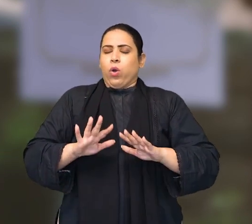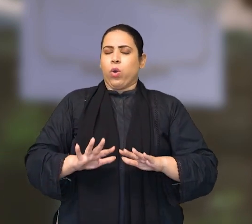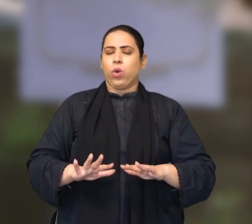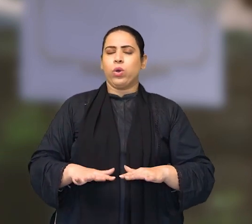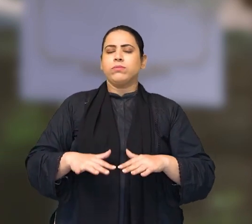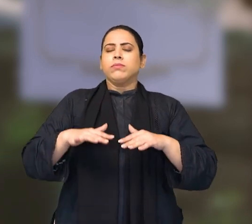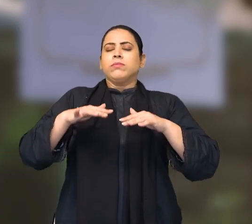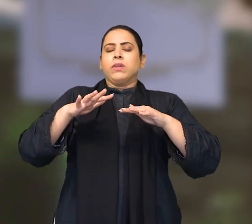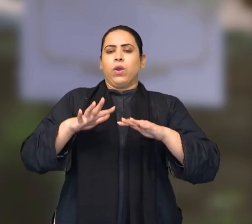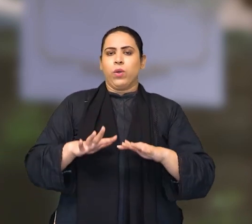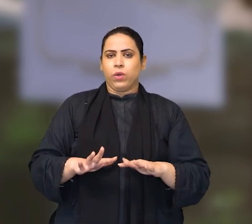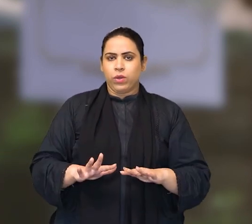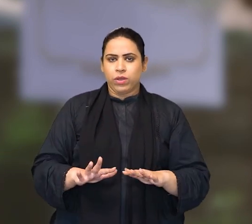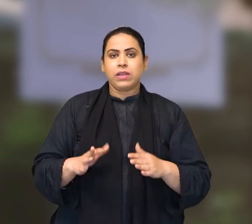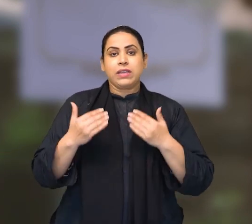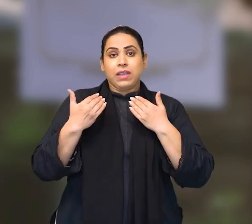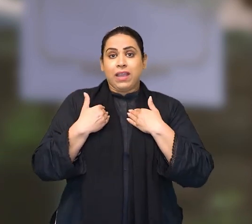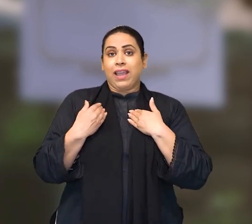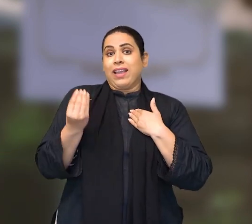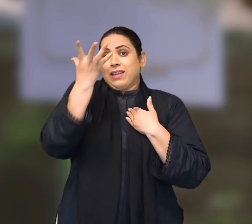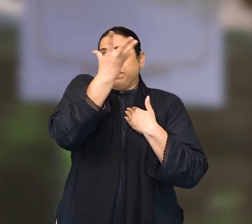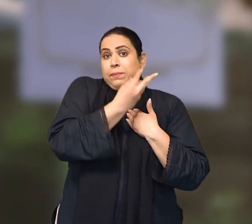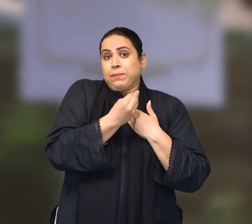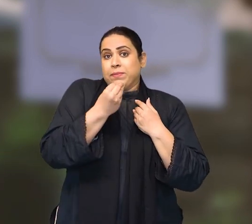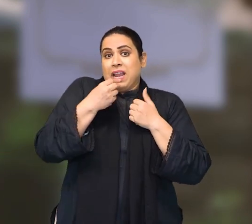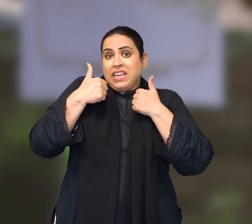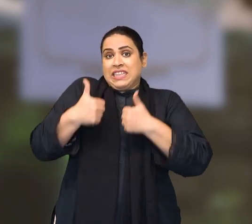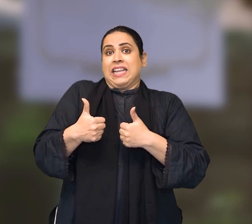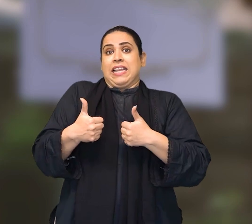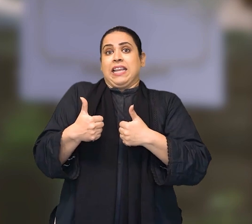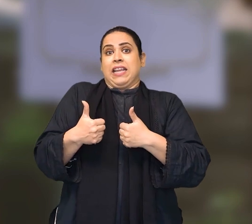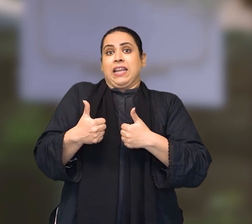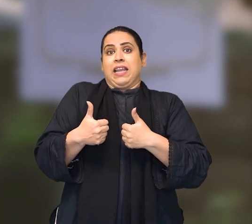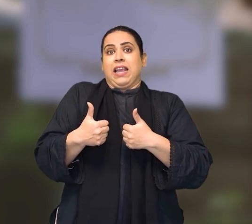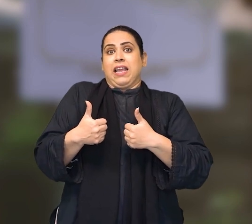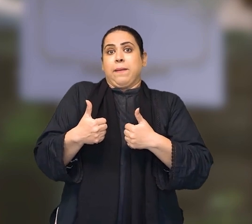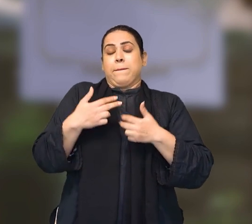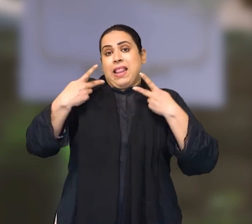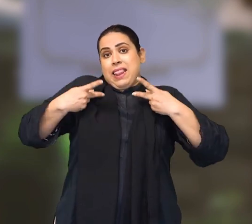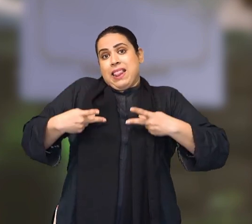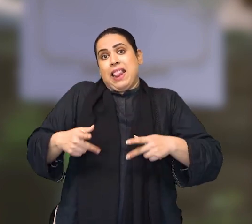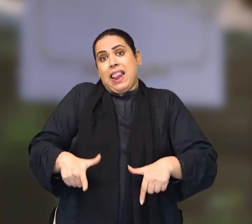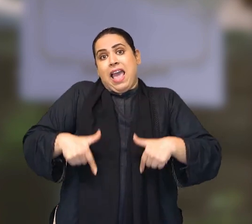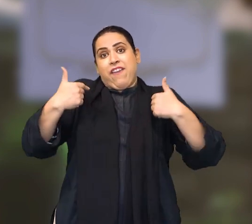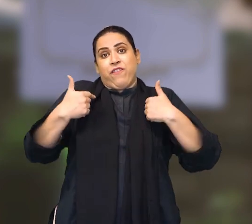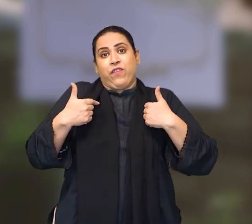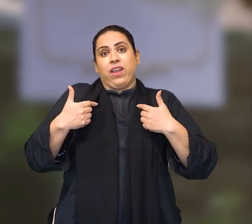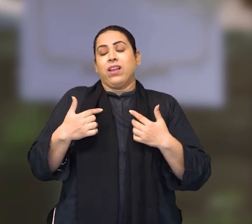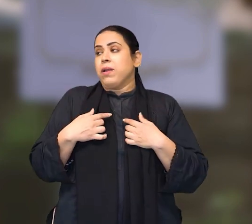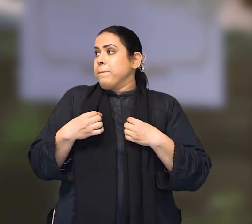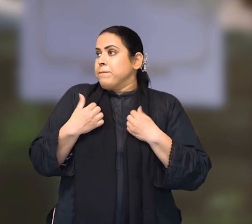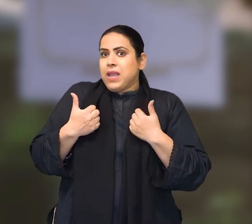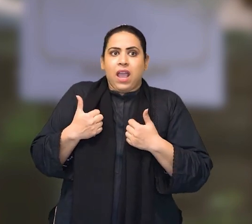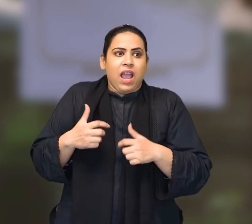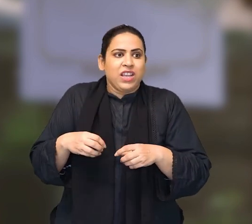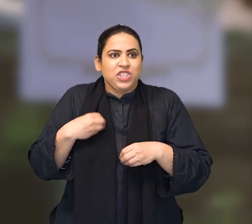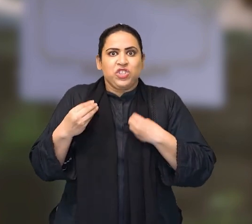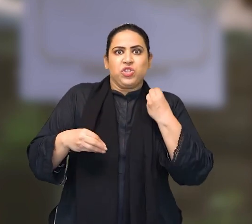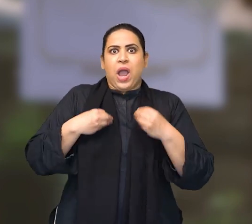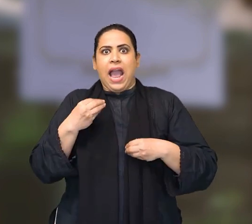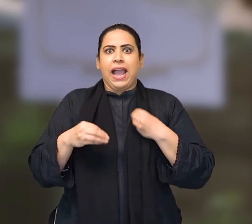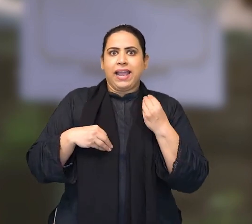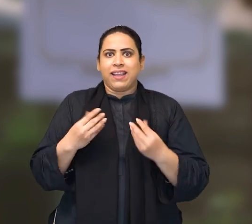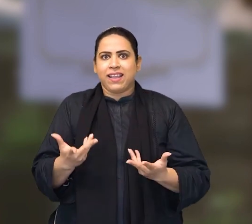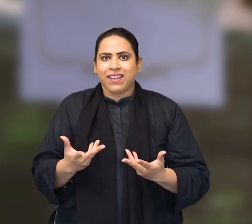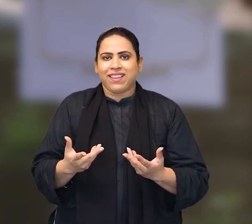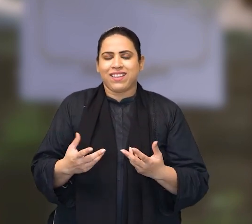यार, this is my big day and I'm gonna have a blast, I'm gonna have a time of my life. मेरा ना,